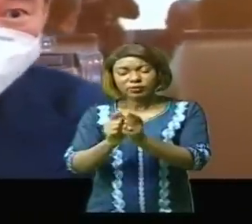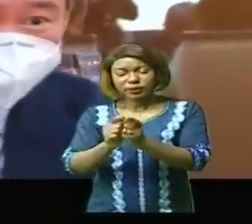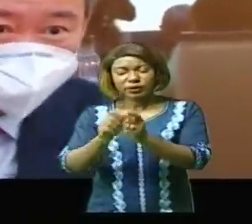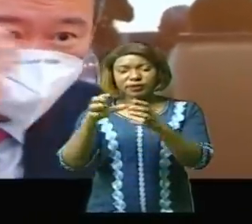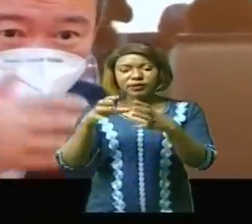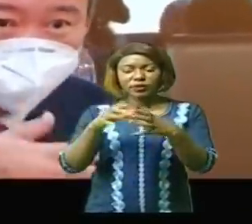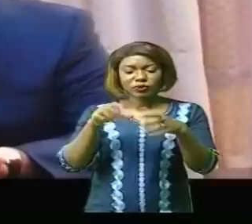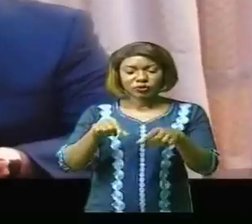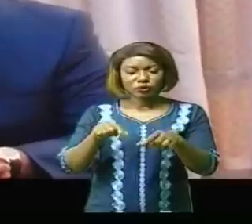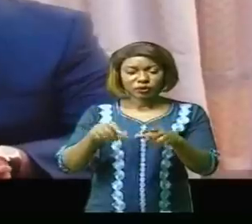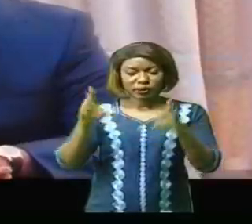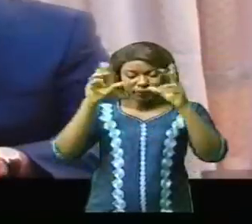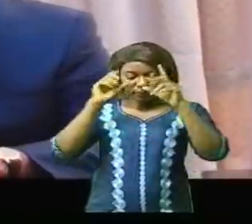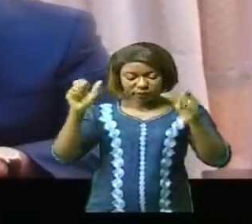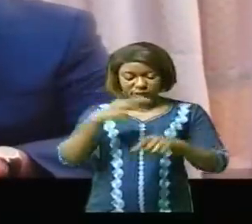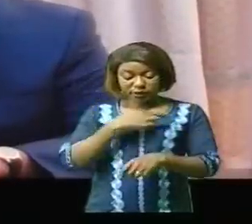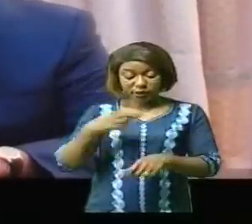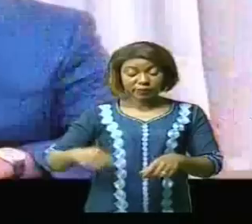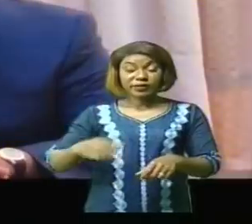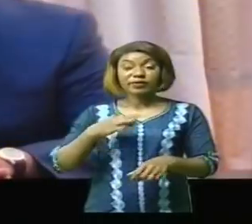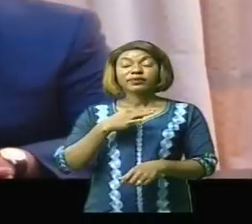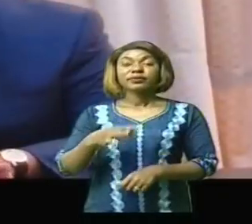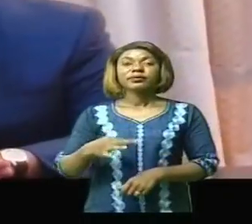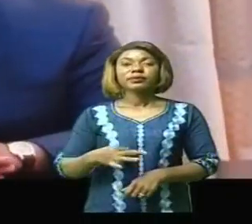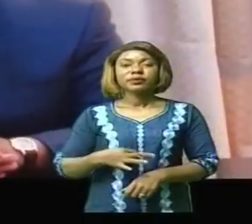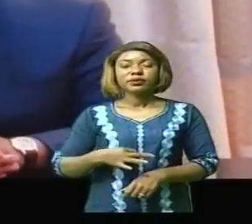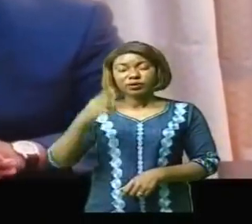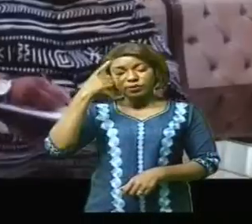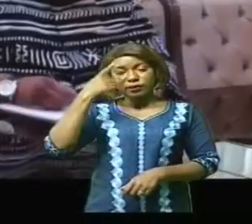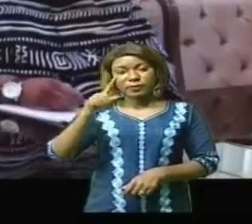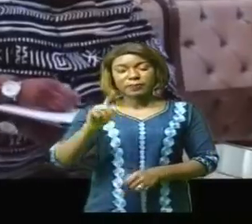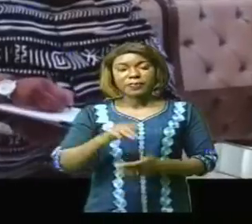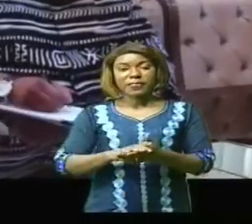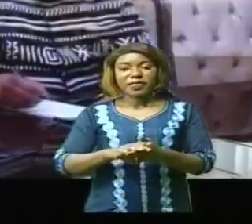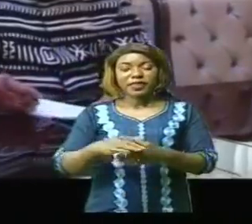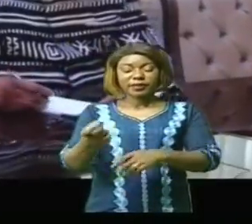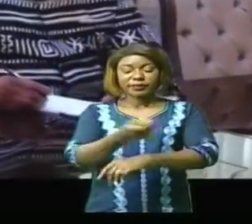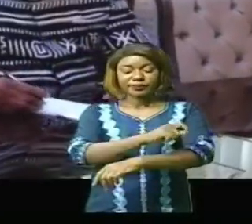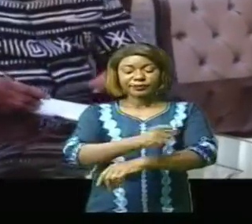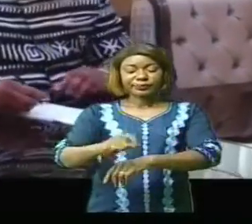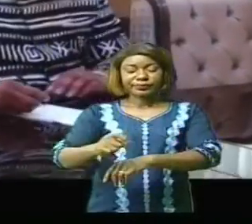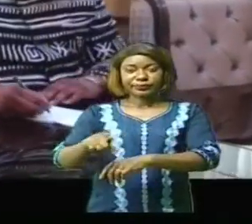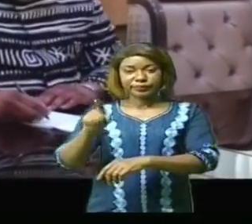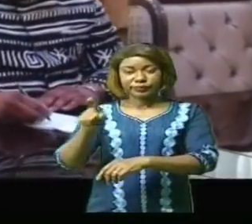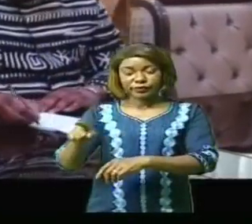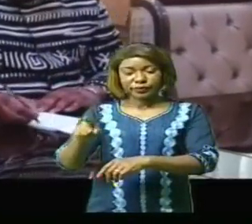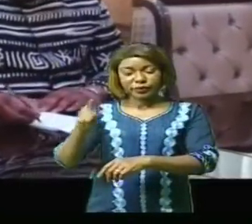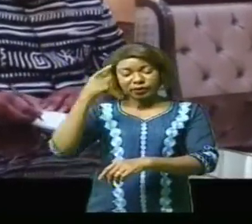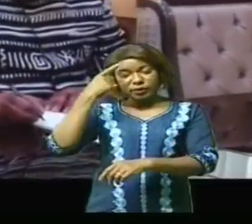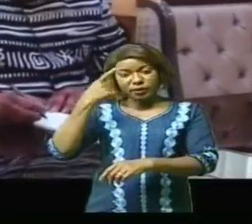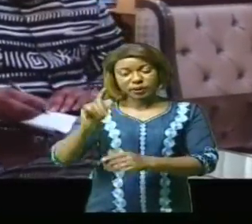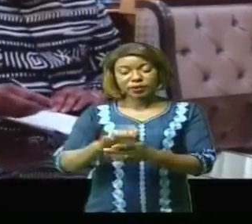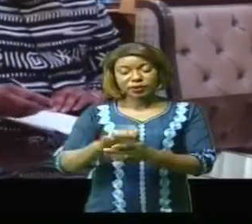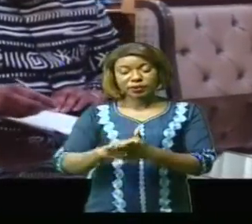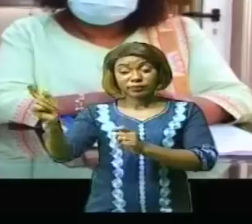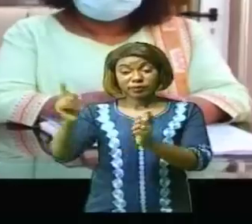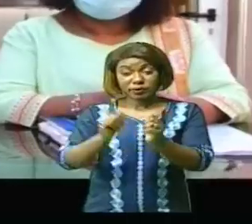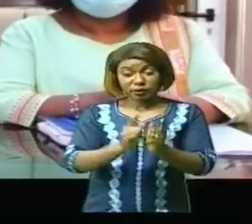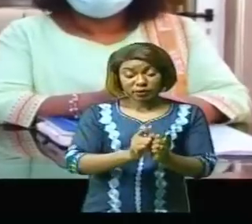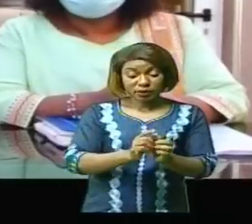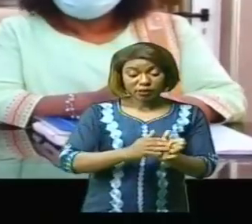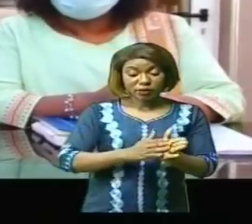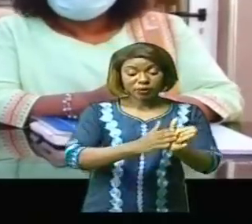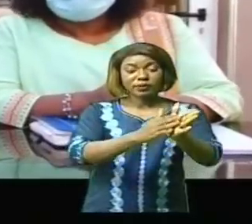le président de la République Félix-Antoine Tshisekedi Tshilombo à la Cité de l'Union africaine. Pour les hauts fonctionnaires onusiens